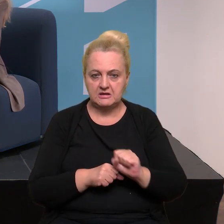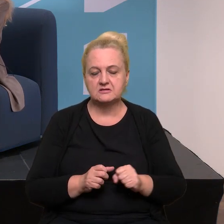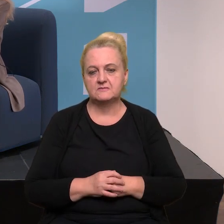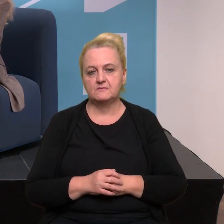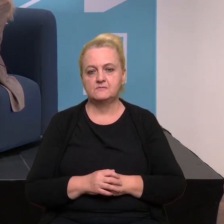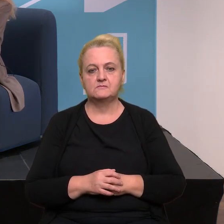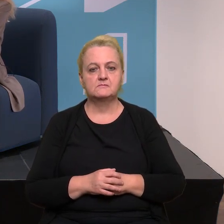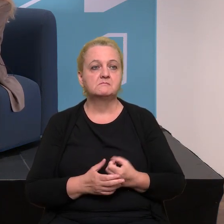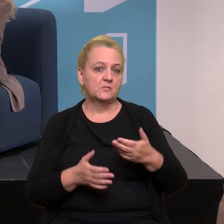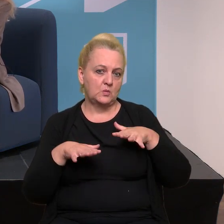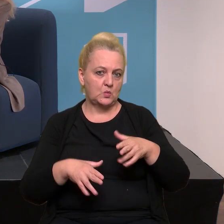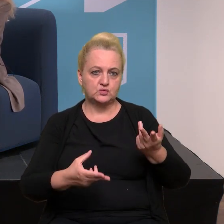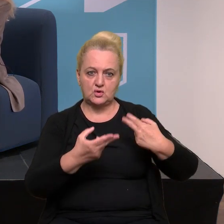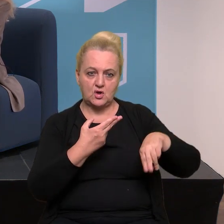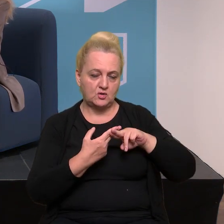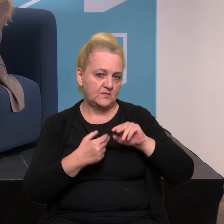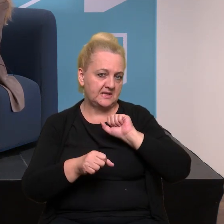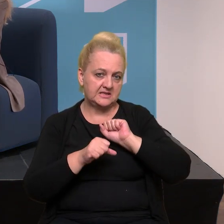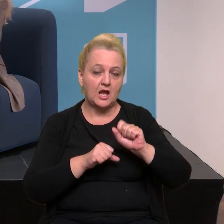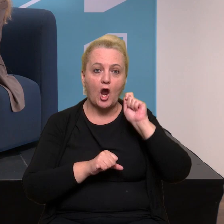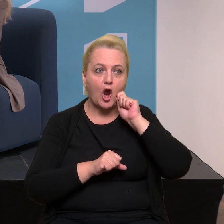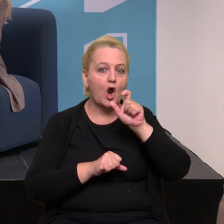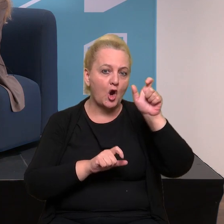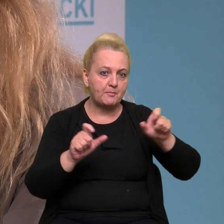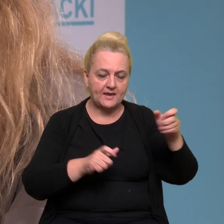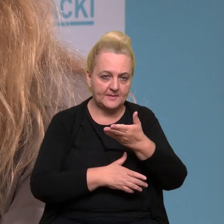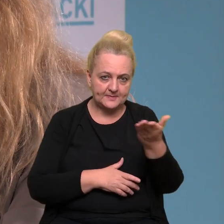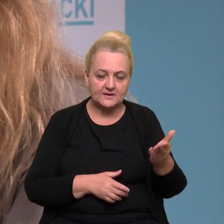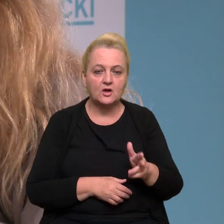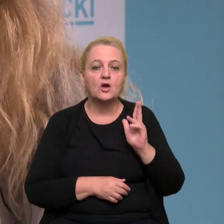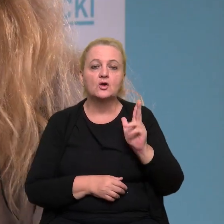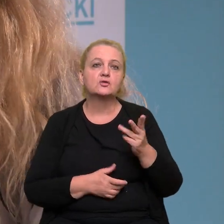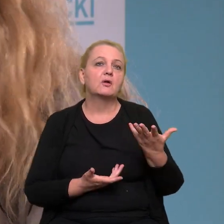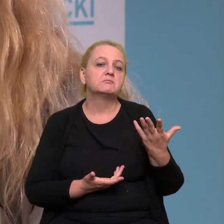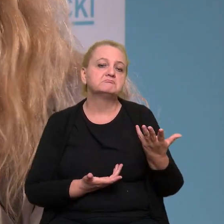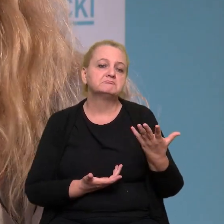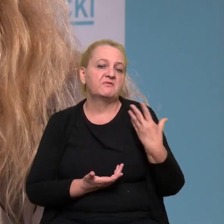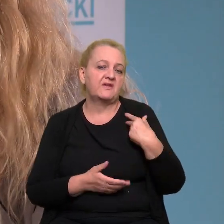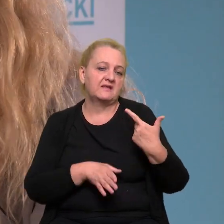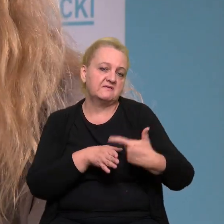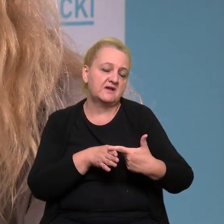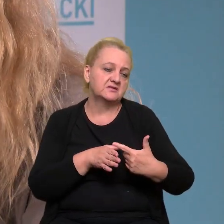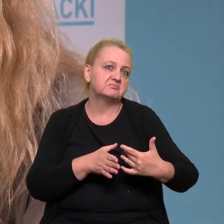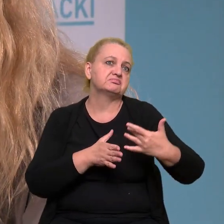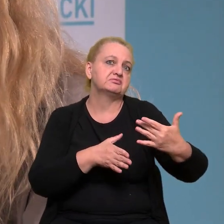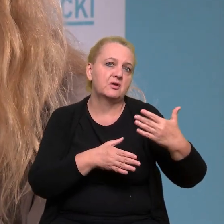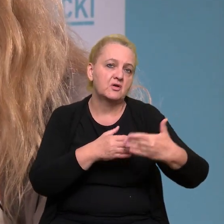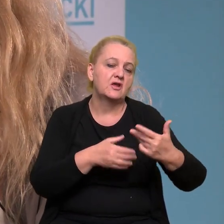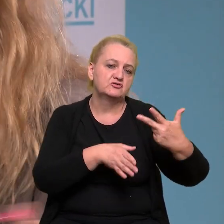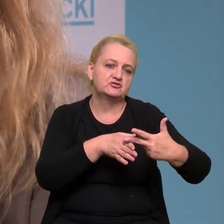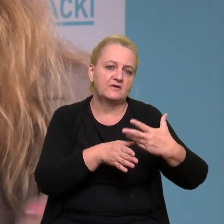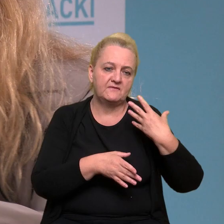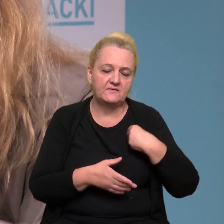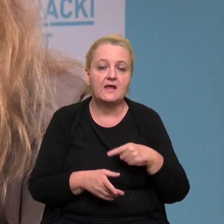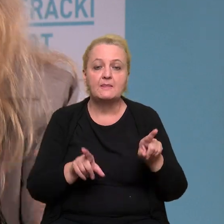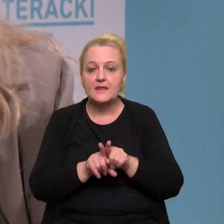dostaję spory feedback od kobiet, które kończą 20, wchodzą w 30 i również